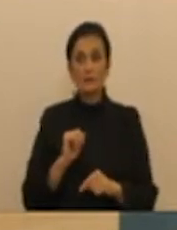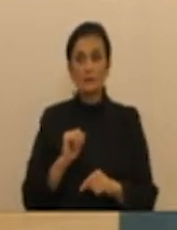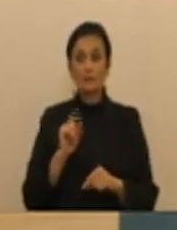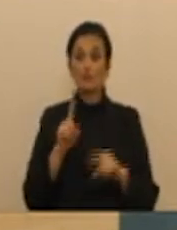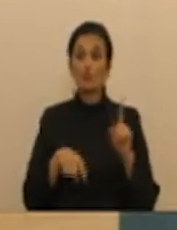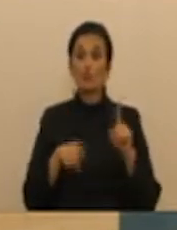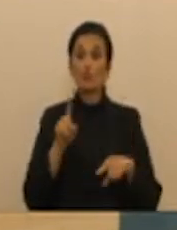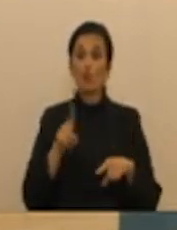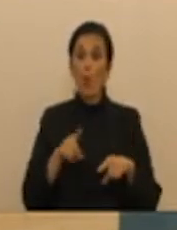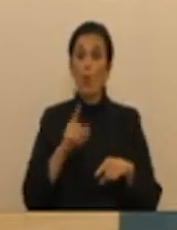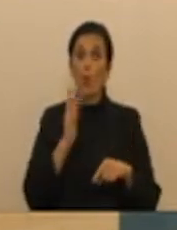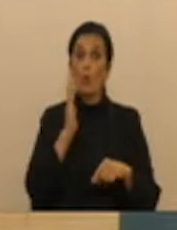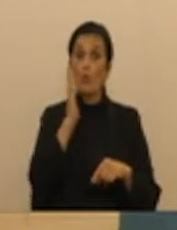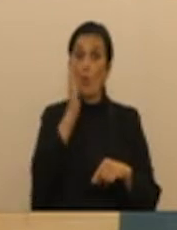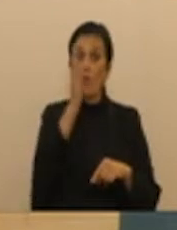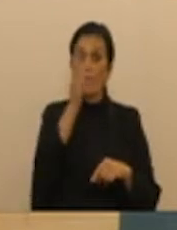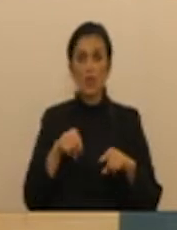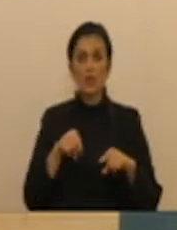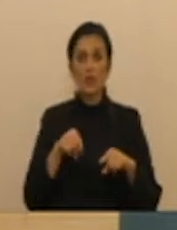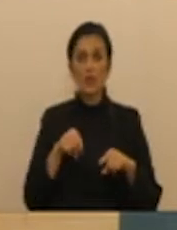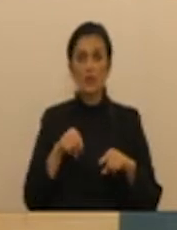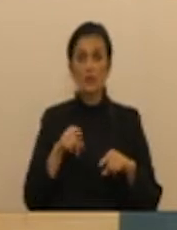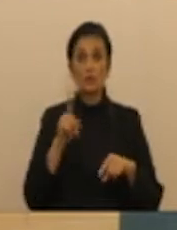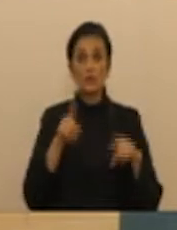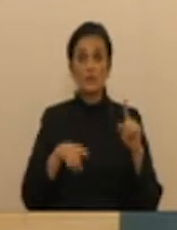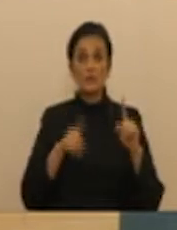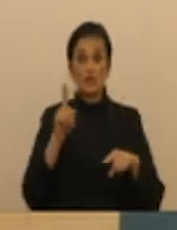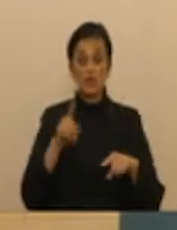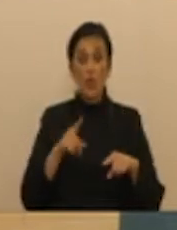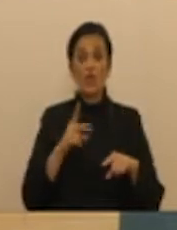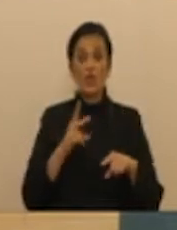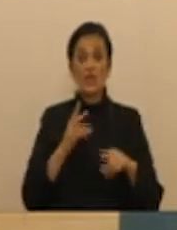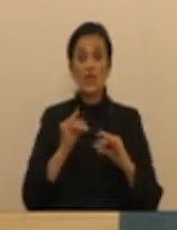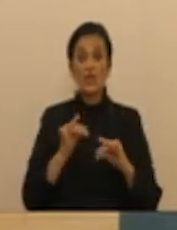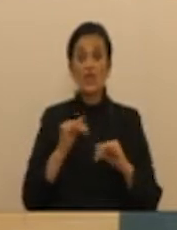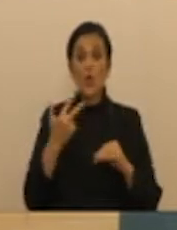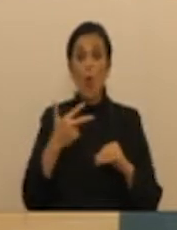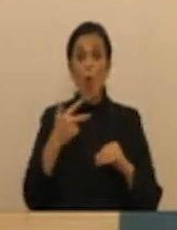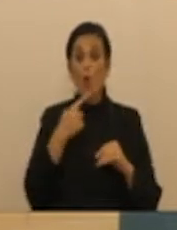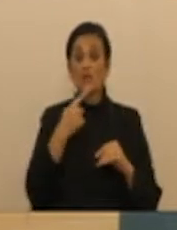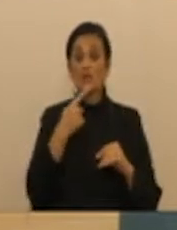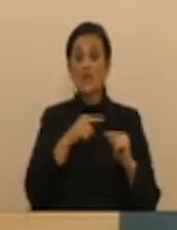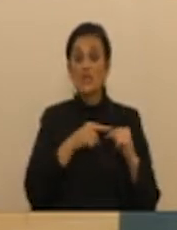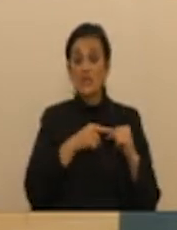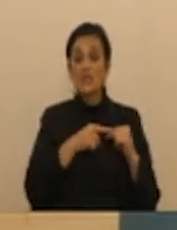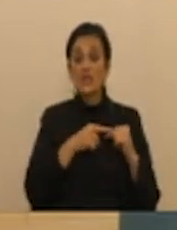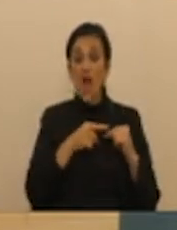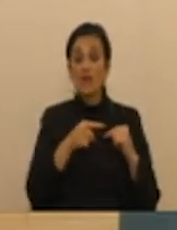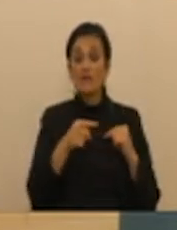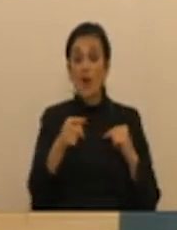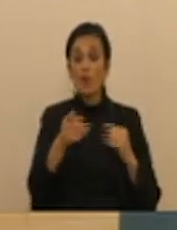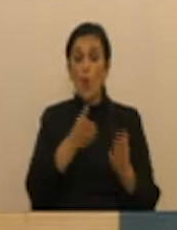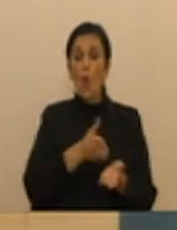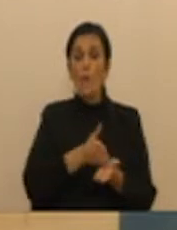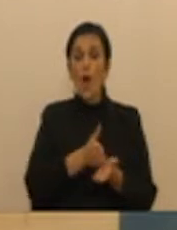ზოგი მომავალზე ფიქრობს, ზოგი კი ამ 30 წლის განმავლობაში